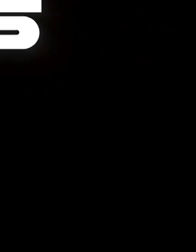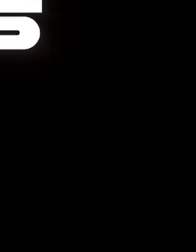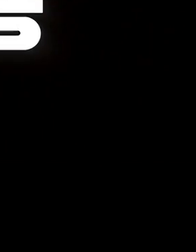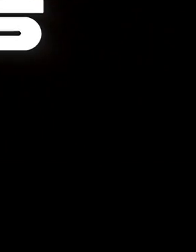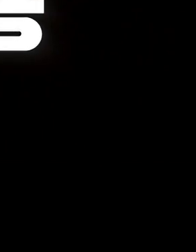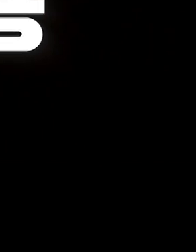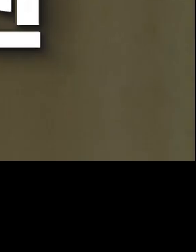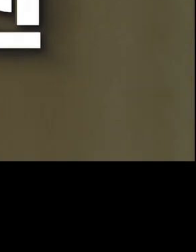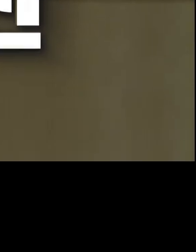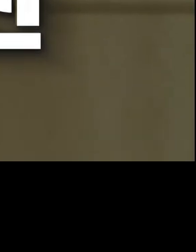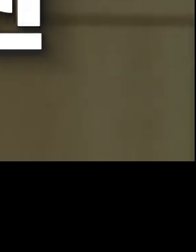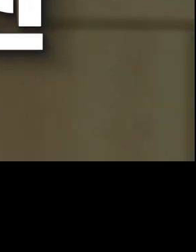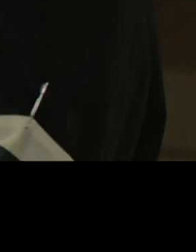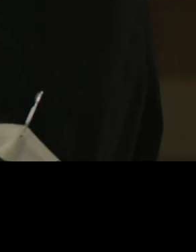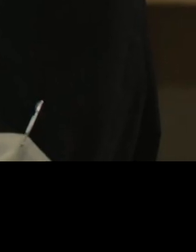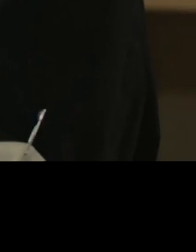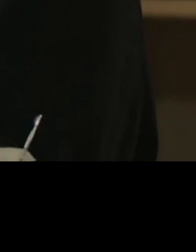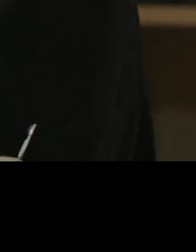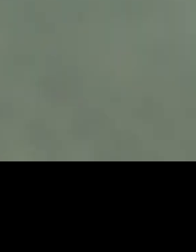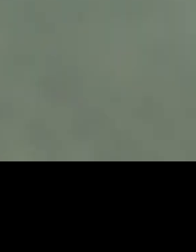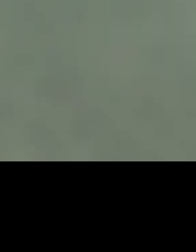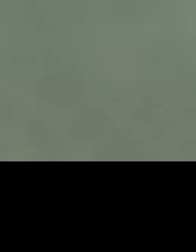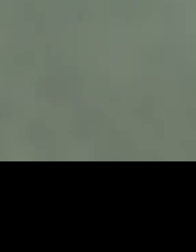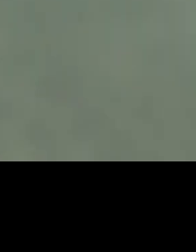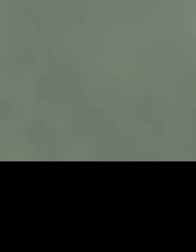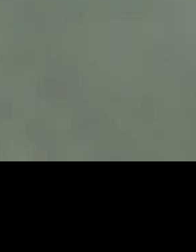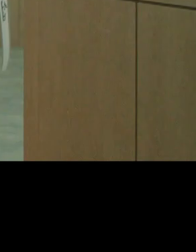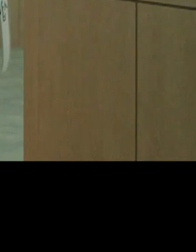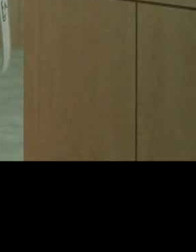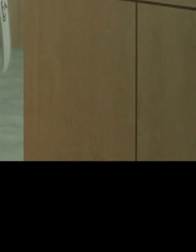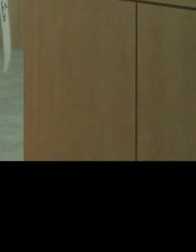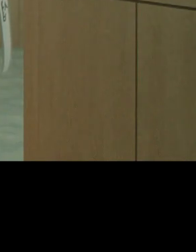휘말린 호성에게 봄날이 찾아올까?